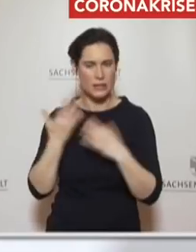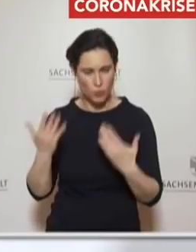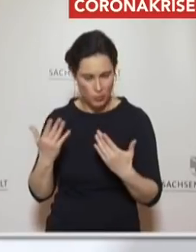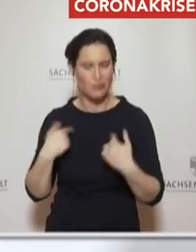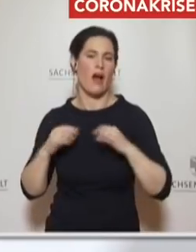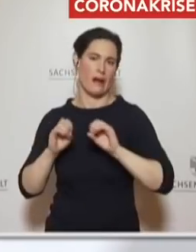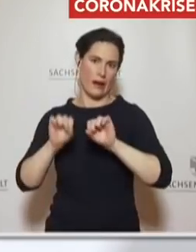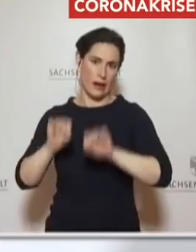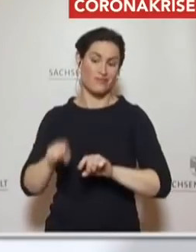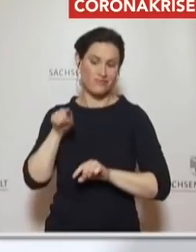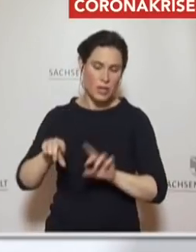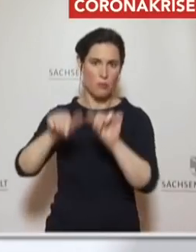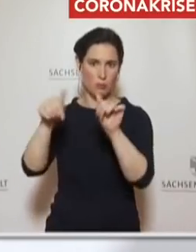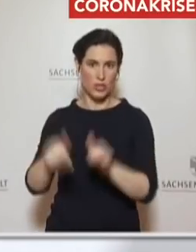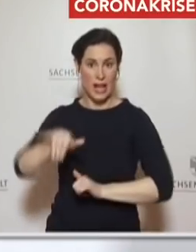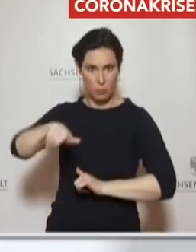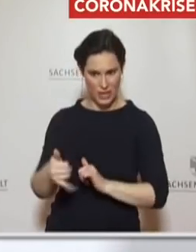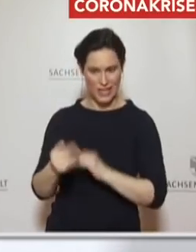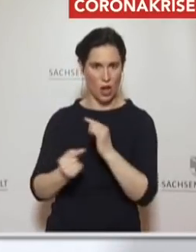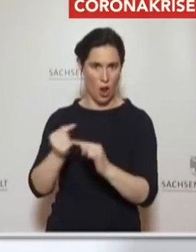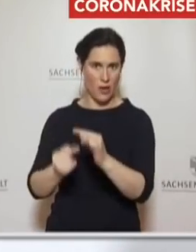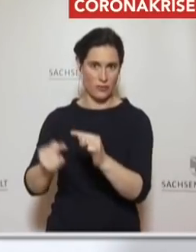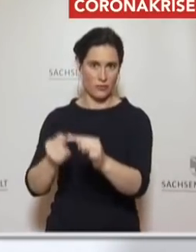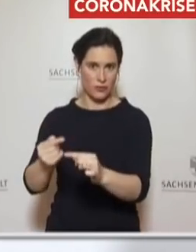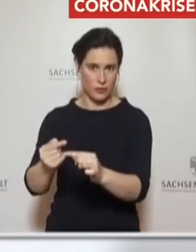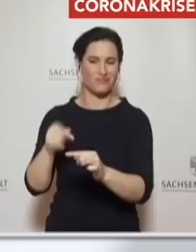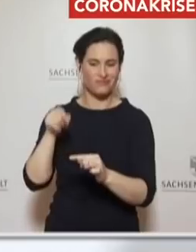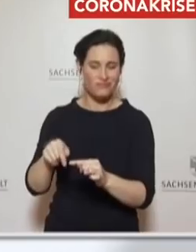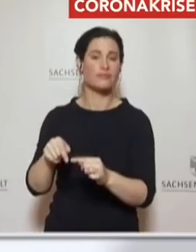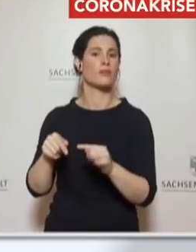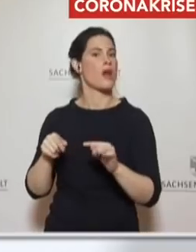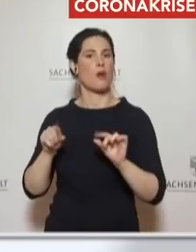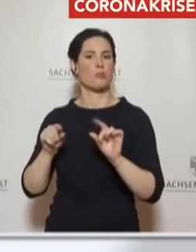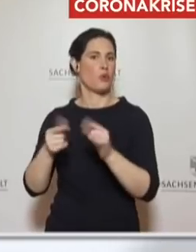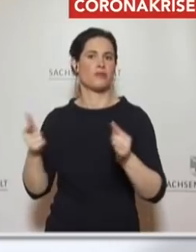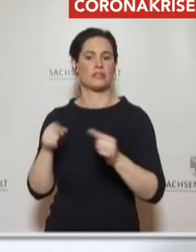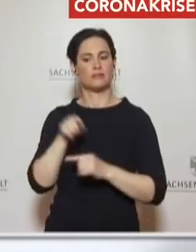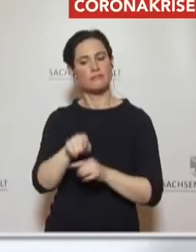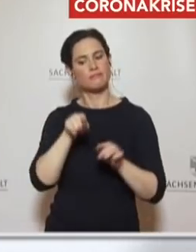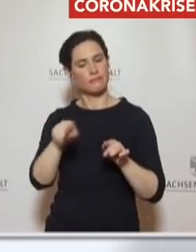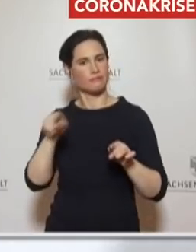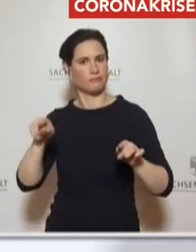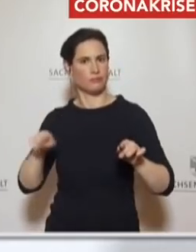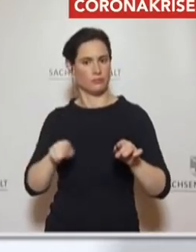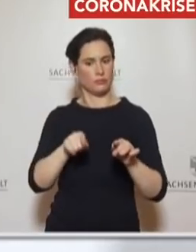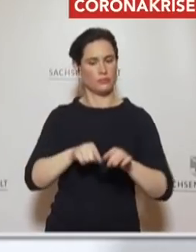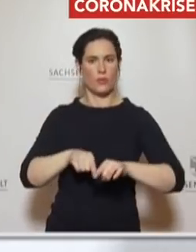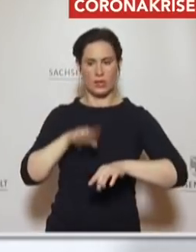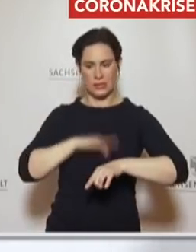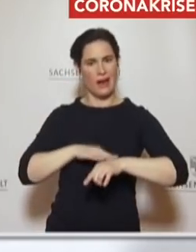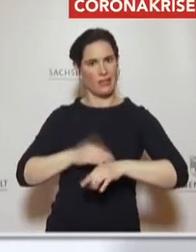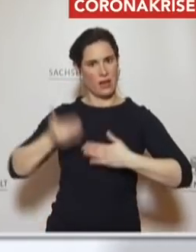ein Modellprojekt fahren, was dazu führt, dass dort in einem ganz engen